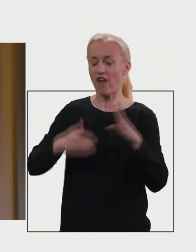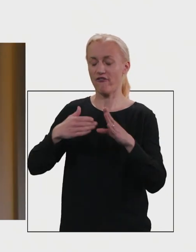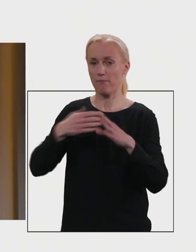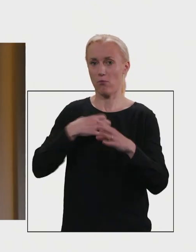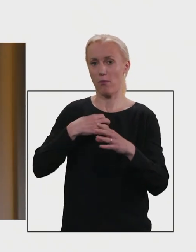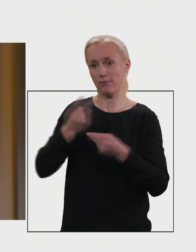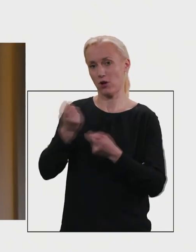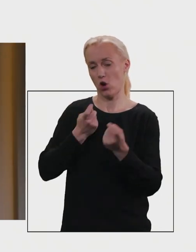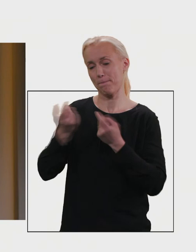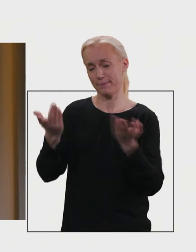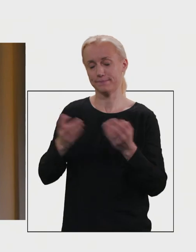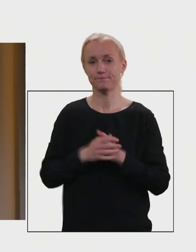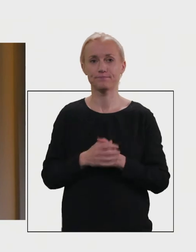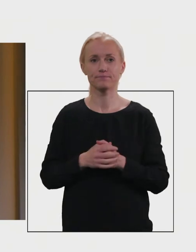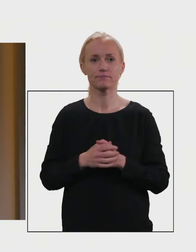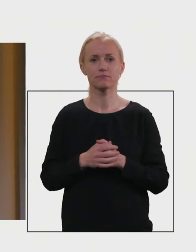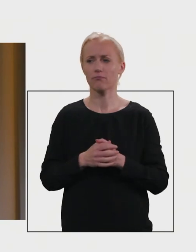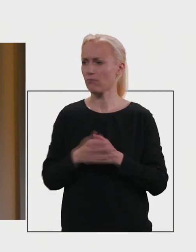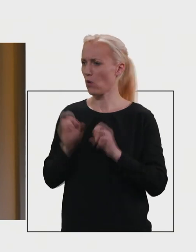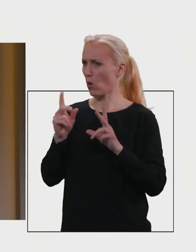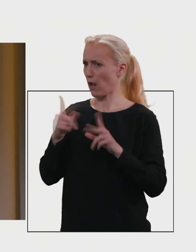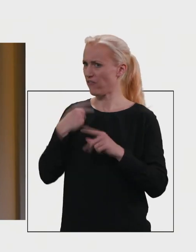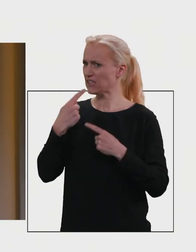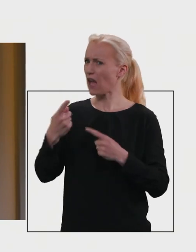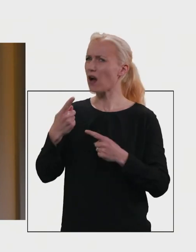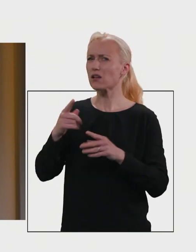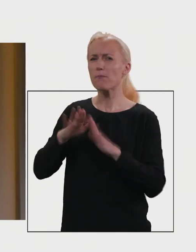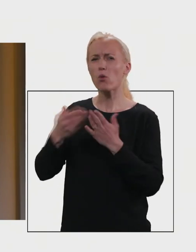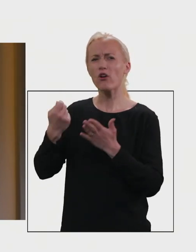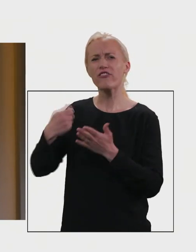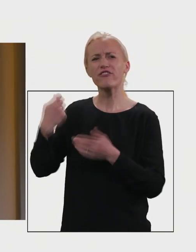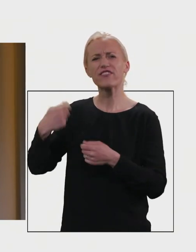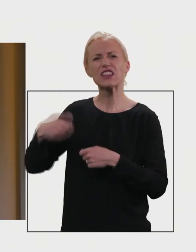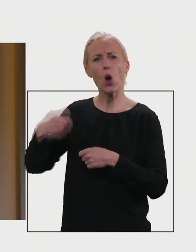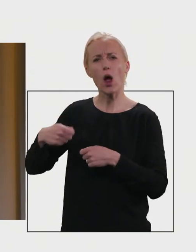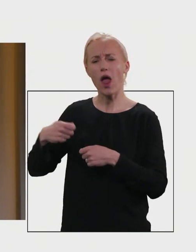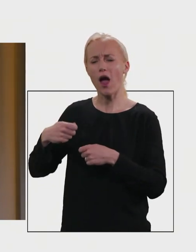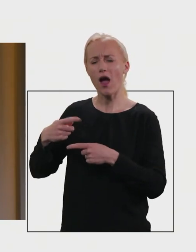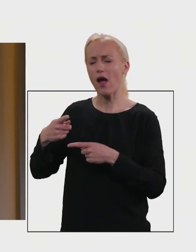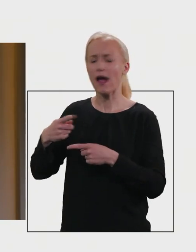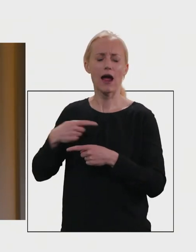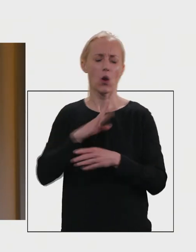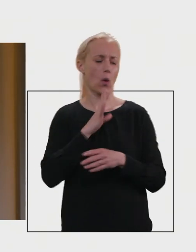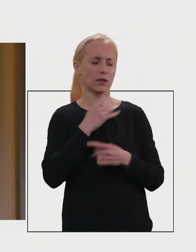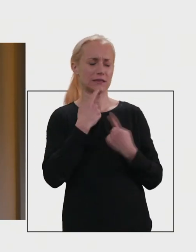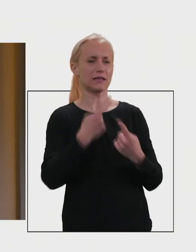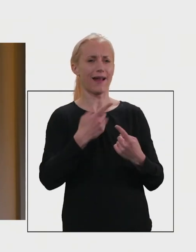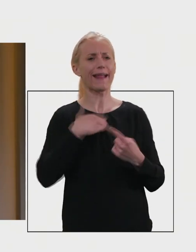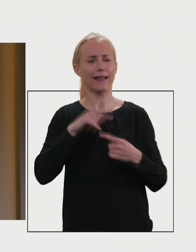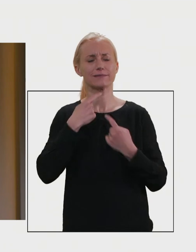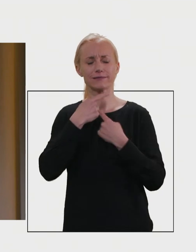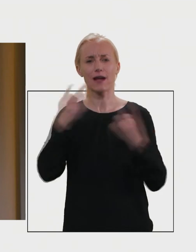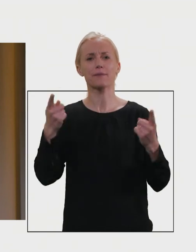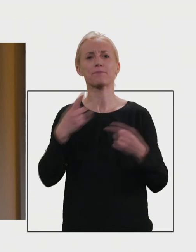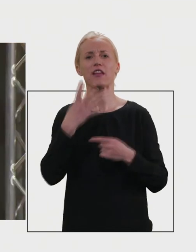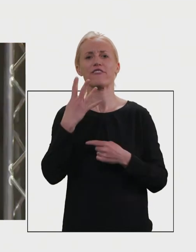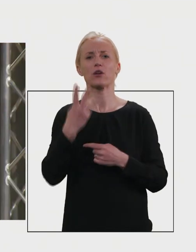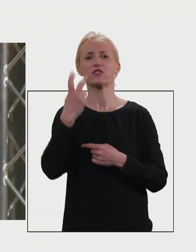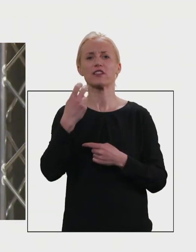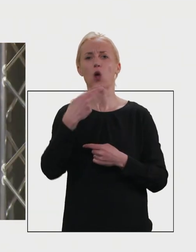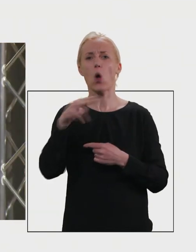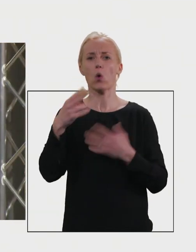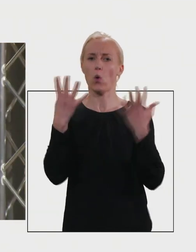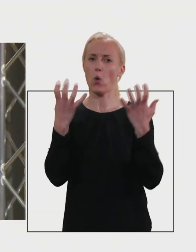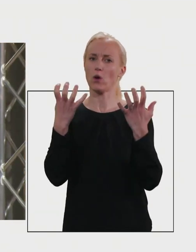Okay, haben wir es gesagt, wie teuer das Buch ist, wenn man es kauft? Das haben wir noch nicht gesagt, okay. Aber ich sage es gerne, ja. Es wird 24,90